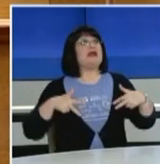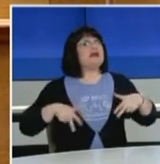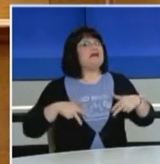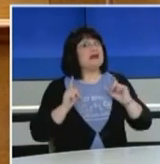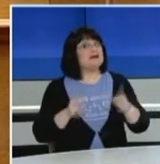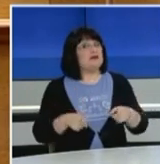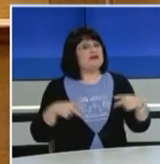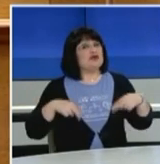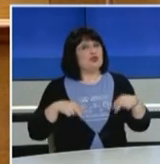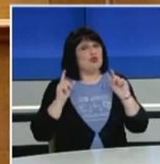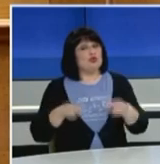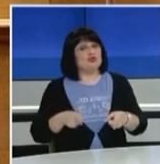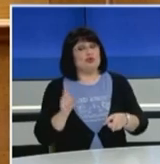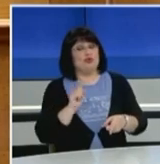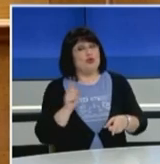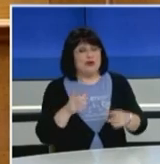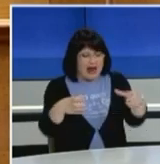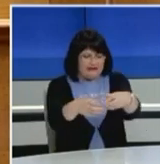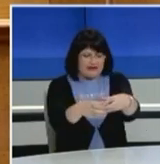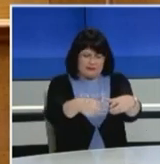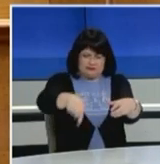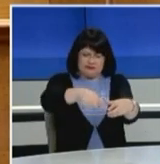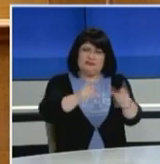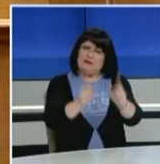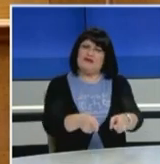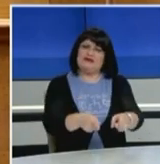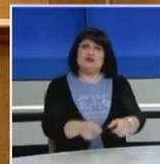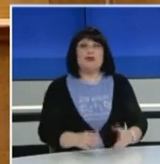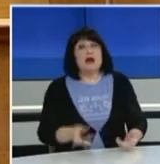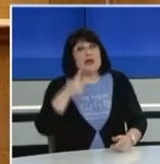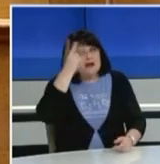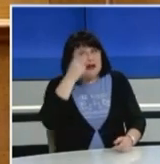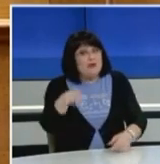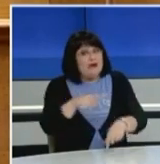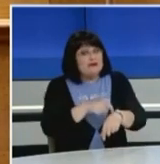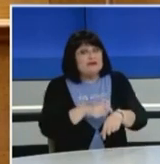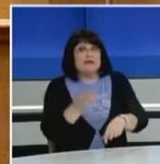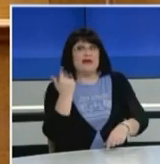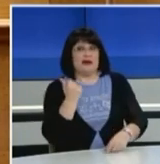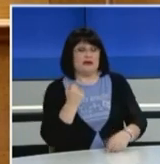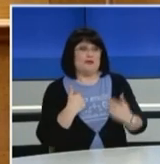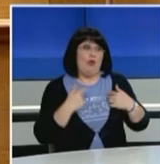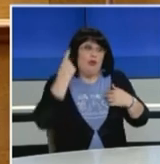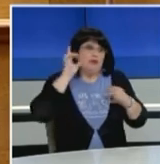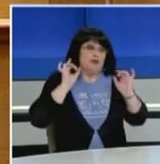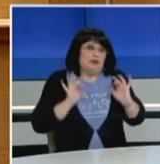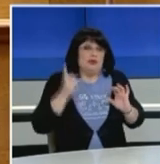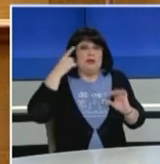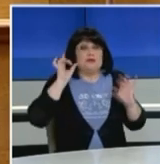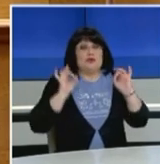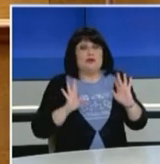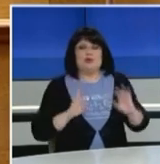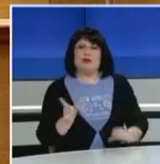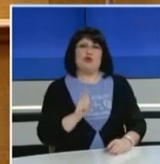όχι να ορίζεται από την εκάστοτε κυβέρνηση. Δεν δικαιούστε λοιπόν να παριστάνετε τους ανήξερους για μια